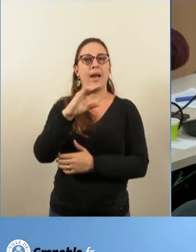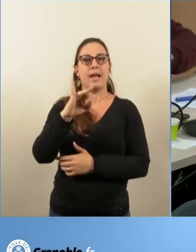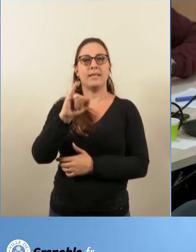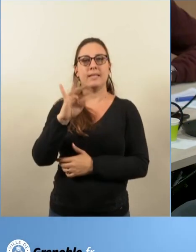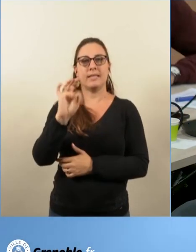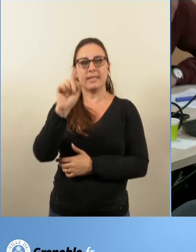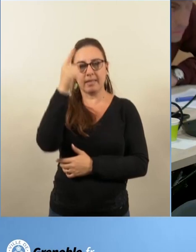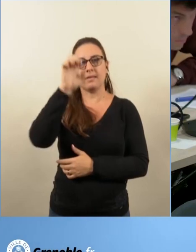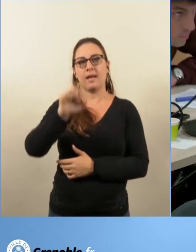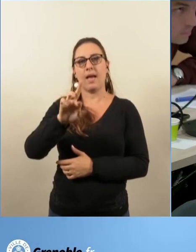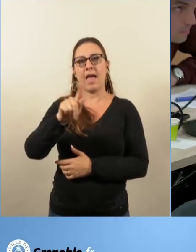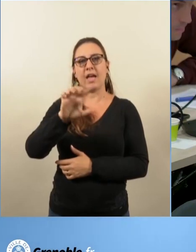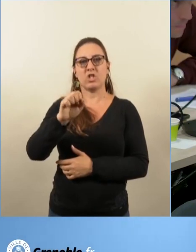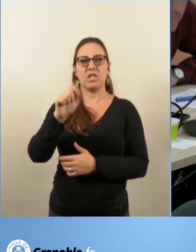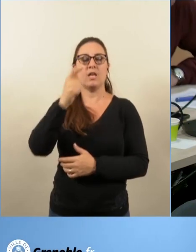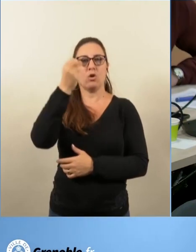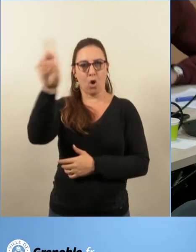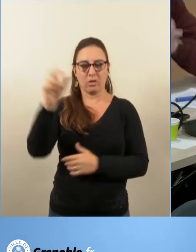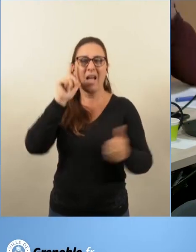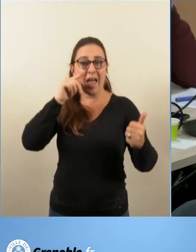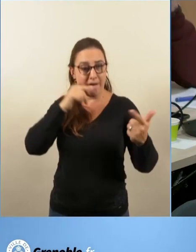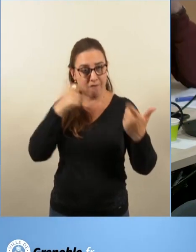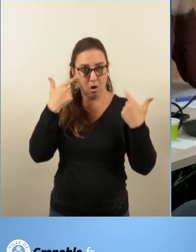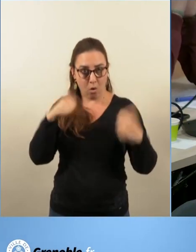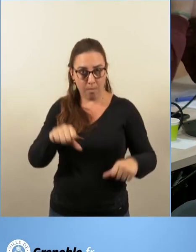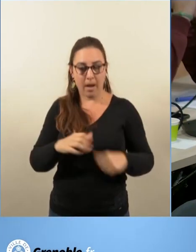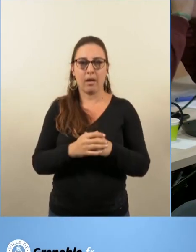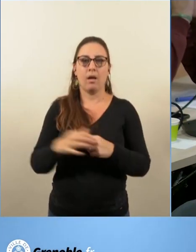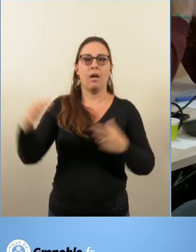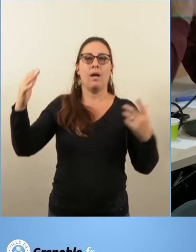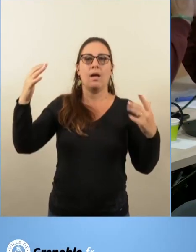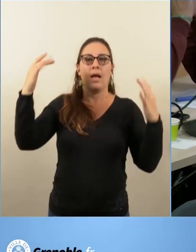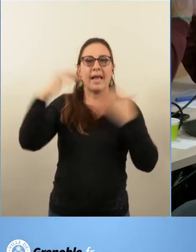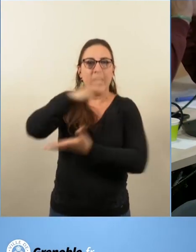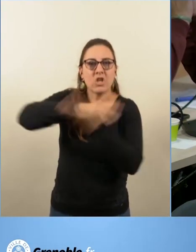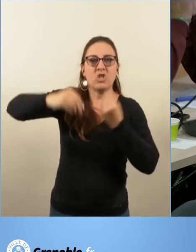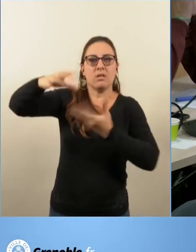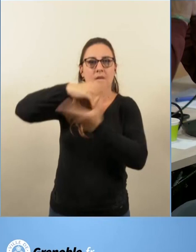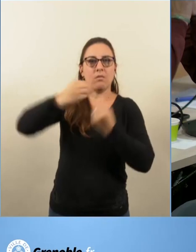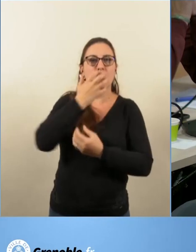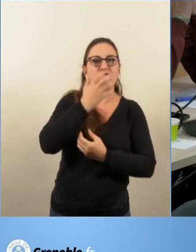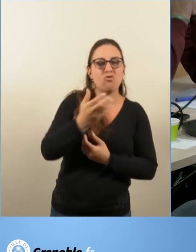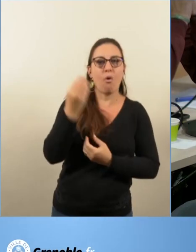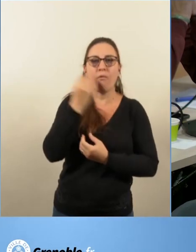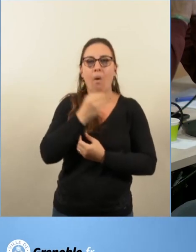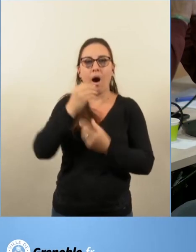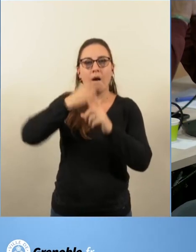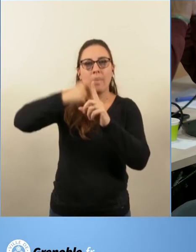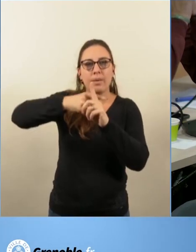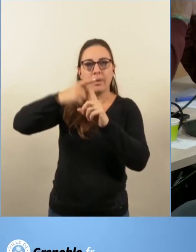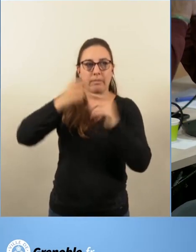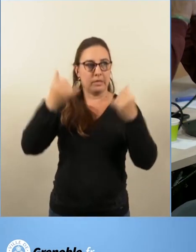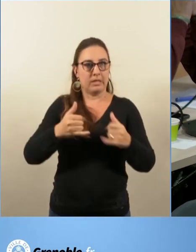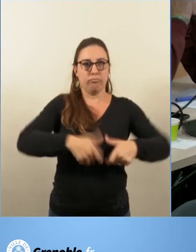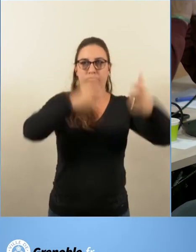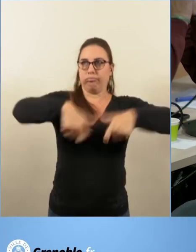les points forts suivants ont été remarqués un taux d'énergie renouvelable dans la chaleur et le rafraîchissement du patrimoine de la collectivité